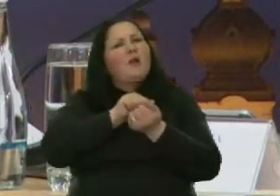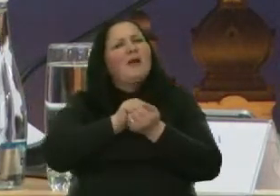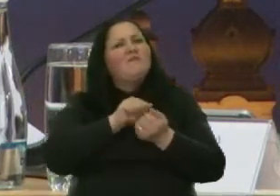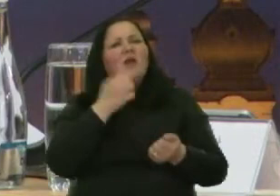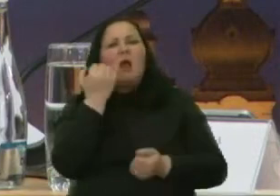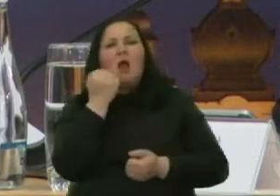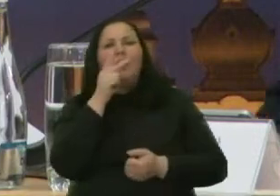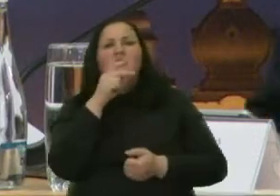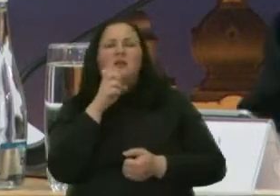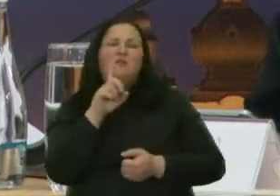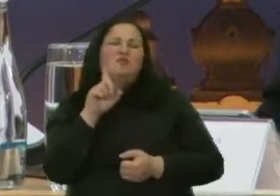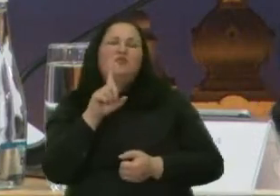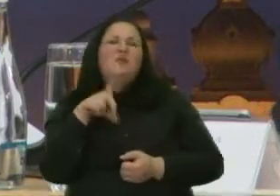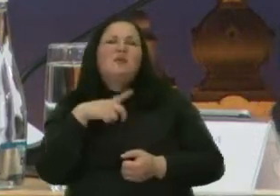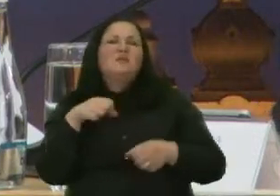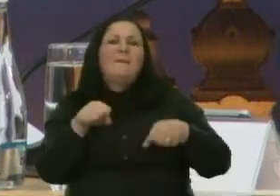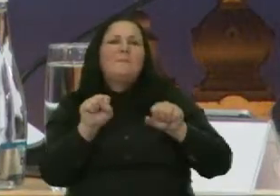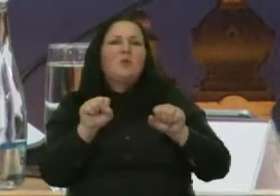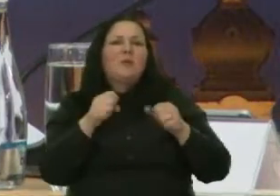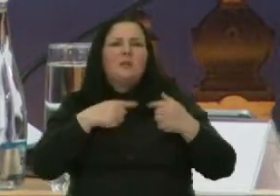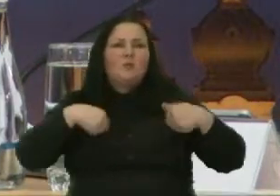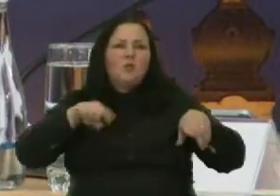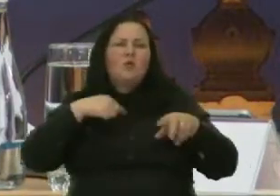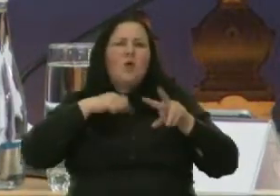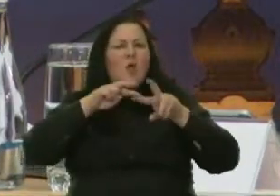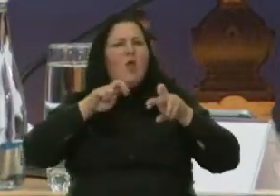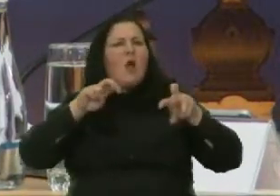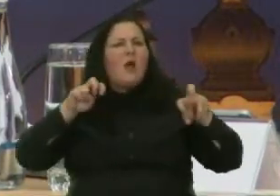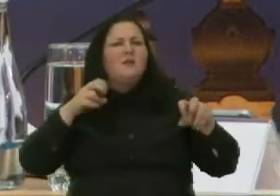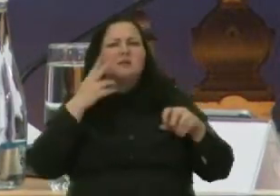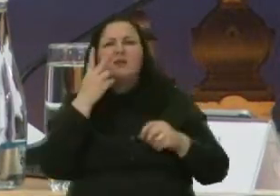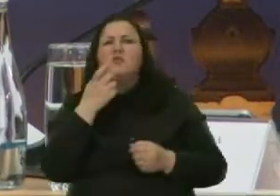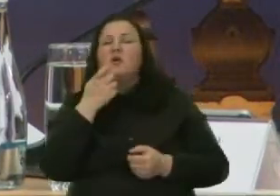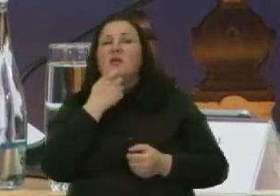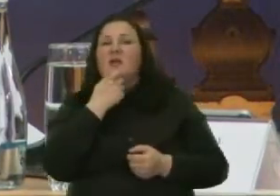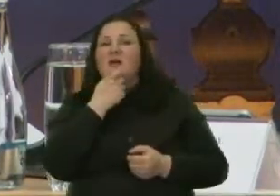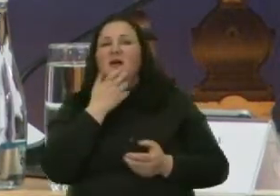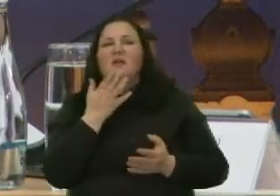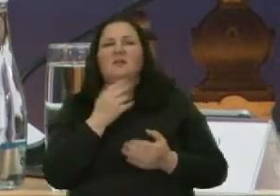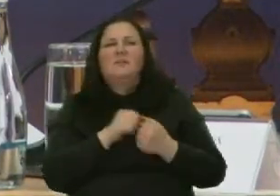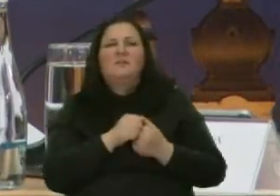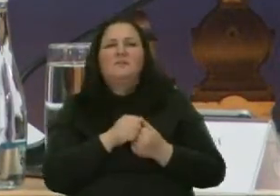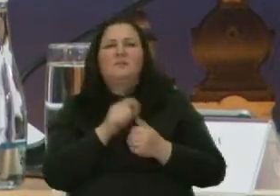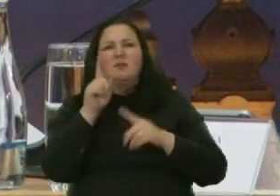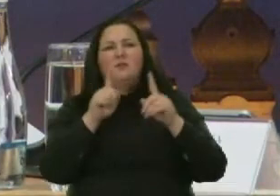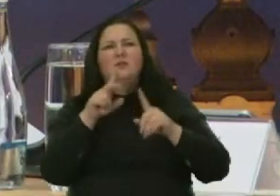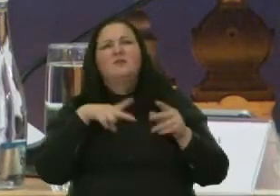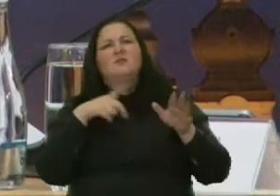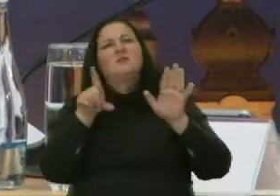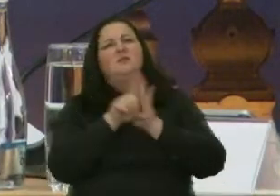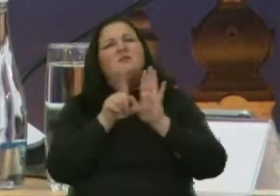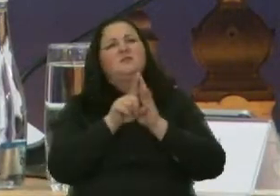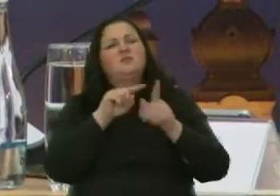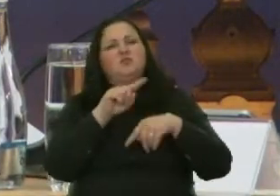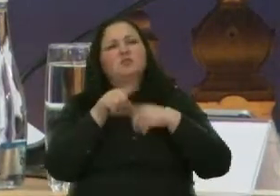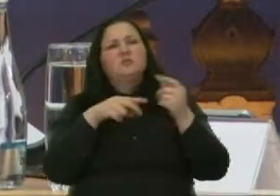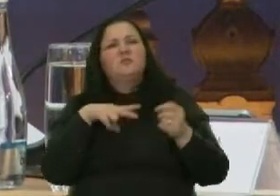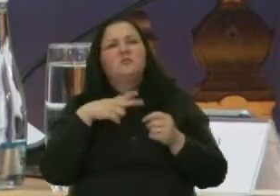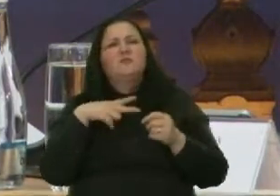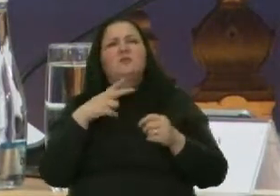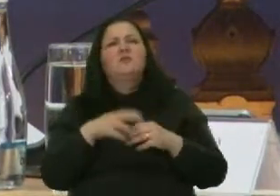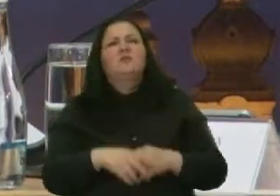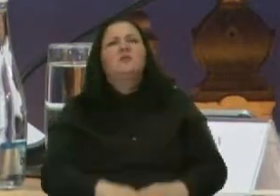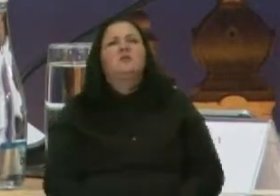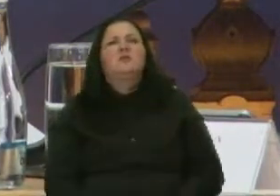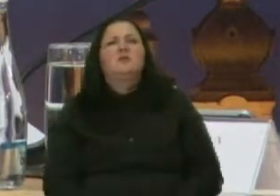acuma noi analizăm de vreo doi ani de zile cu ei cu jur ști dacă avem legalitate și după aceea dacă avem resurse să l preluăm e